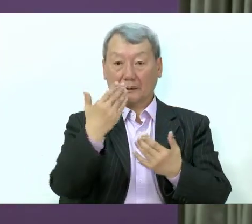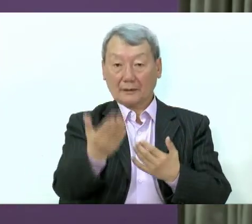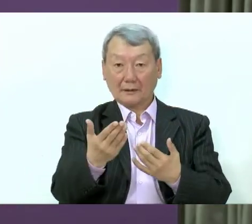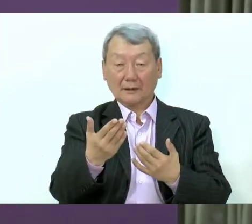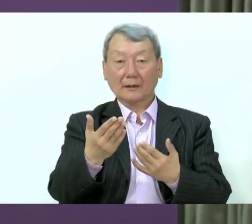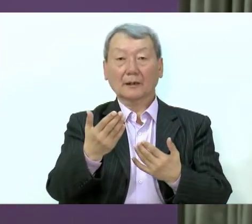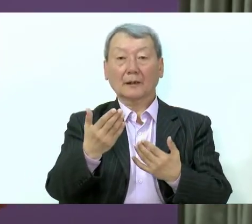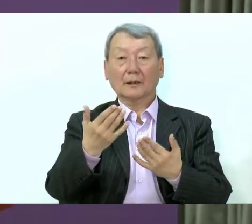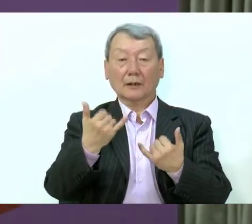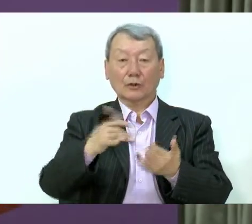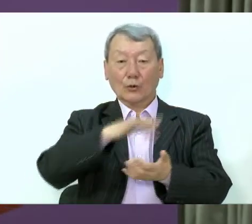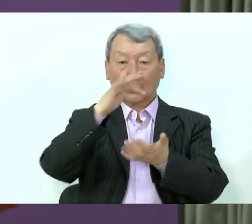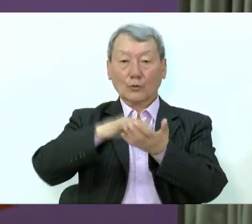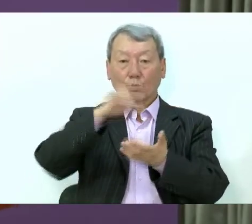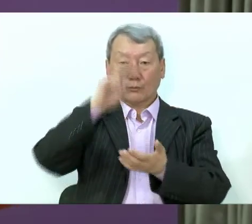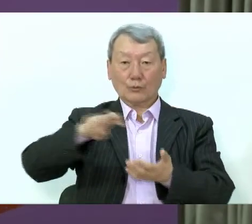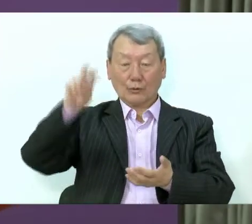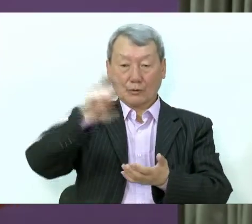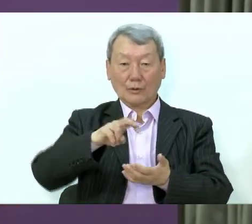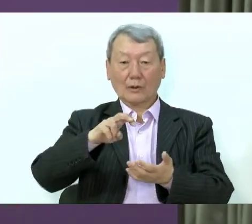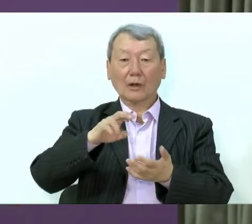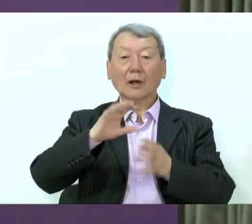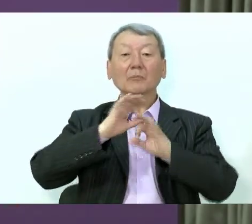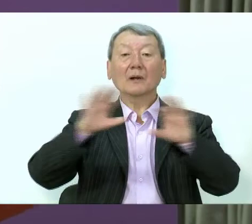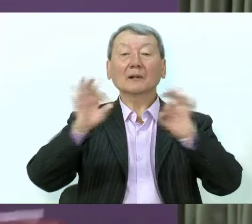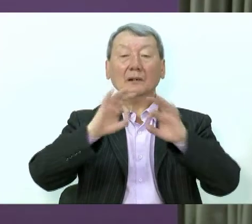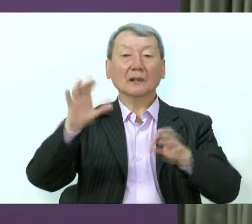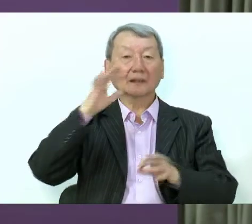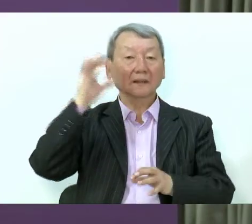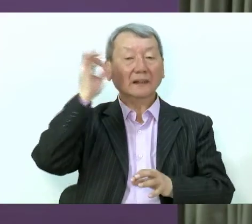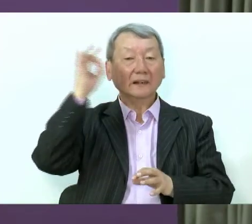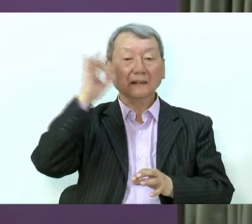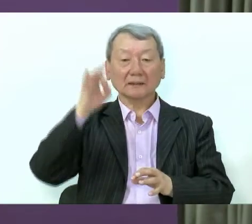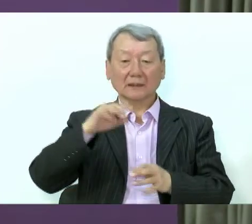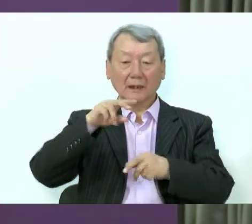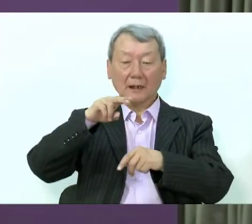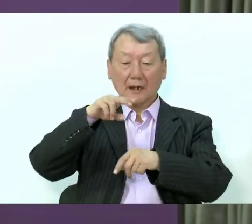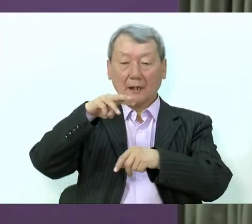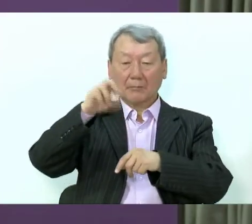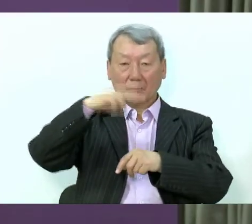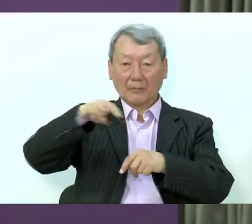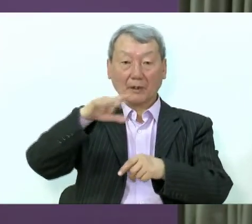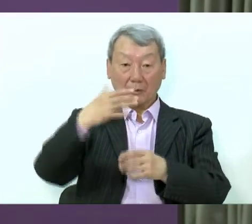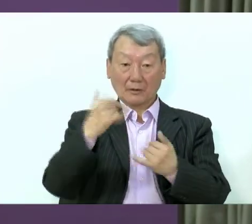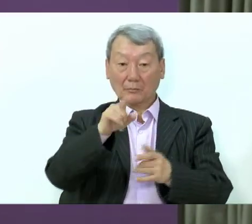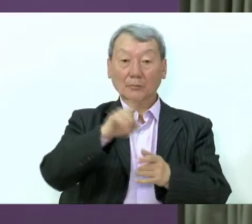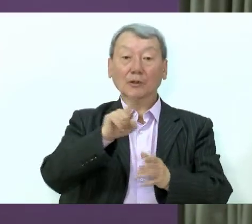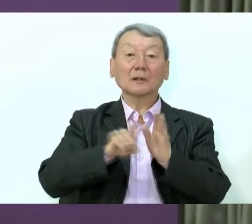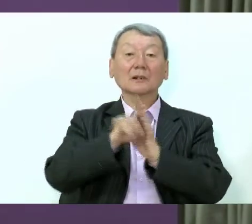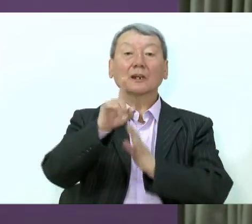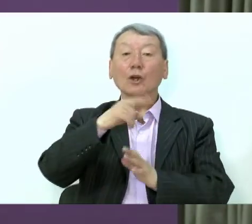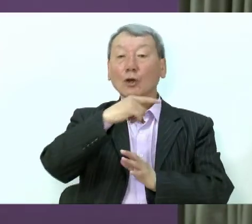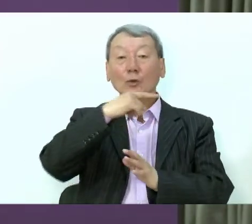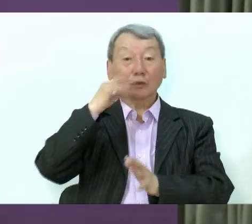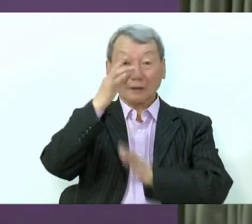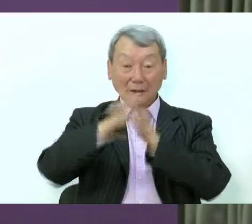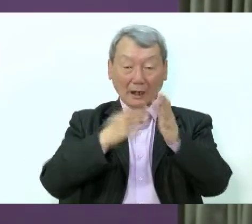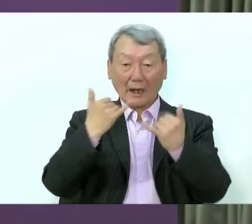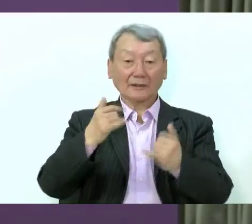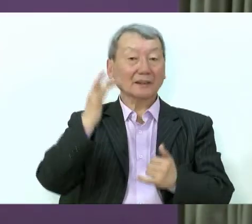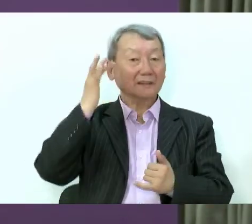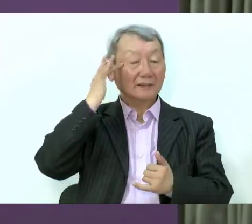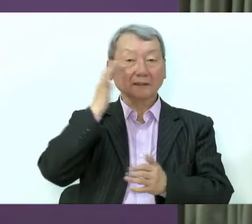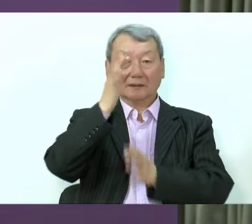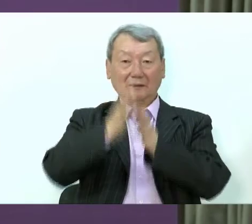сиздерге Бишкек шаарынын бүгүнкү күндөгү абалы тууралуу Кыргыз Республикасынын ички иштер министринин орун басары, Бишкек шаарынын коменданты